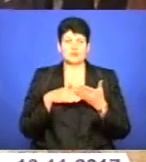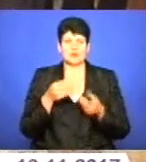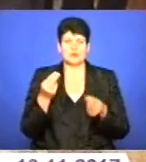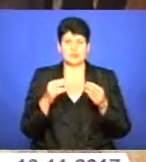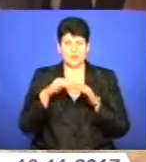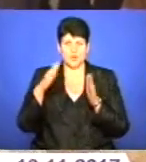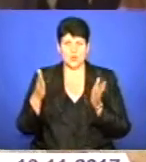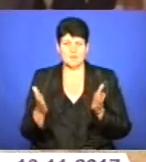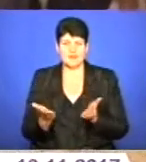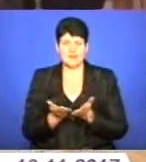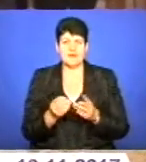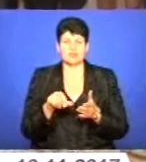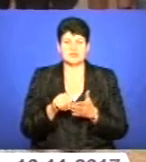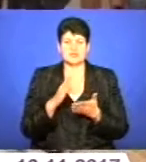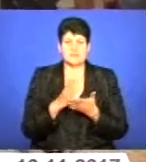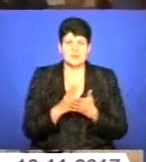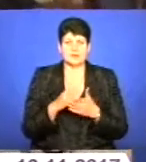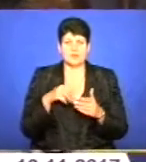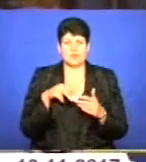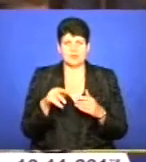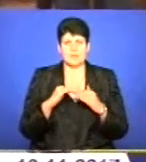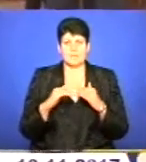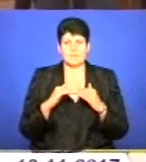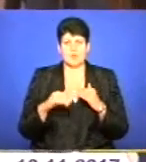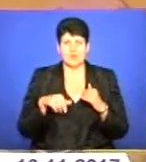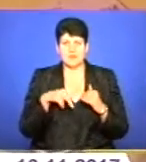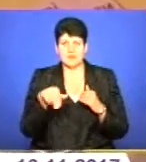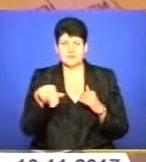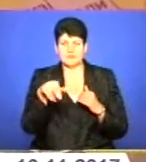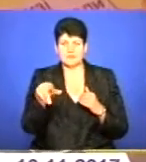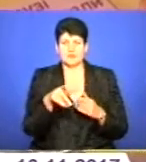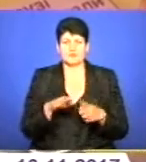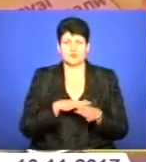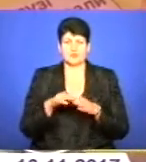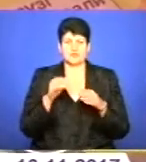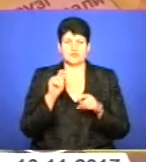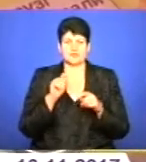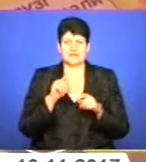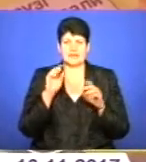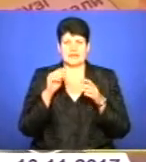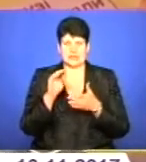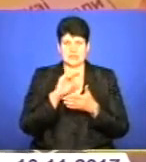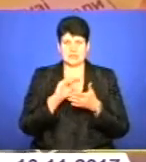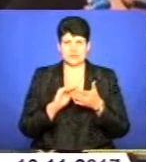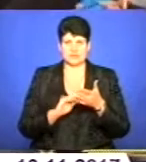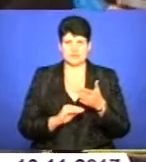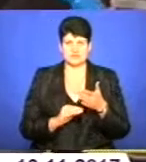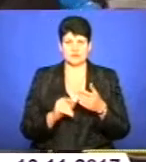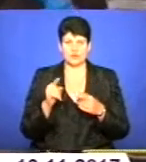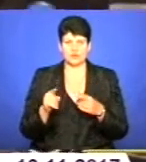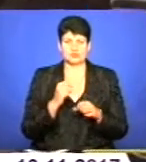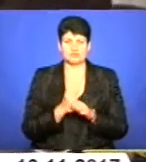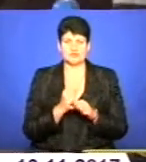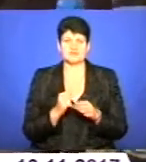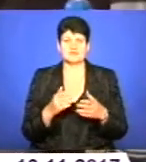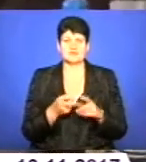кубика та фішок учасники мають пройти ігрове поле, дотримуючись інструкції. Особливість переселенської блуканини – сценарій. Його розробили в